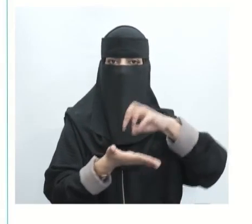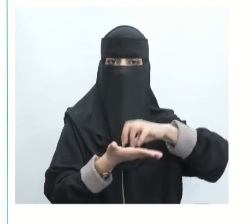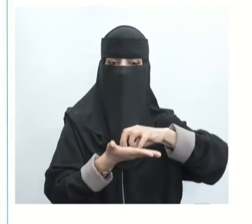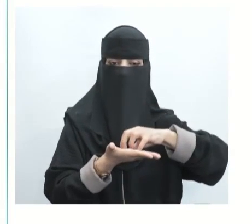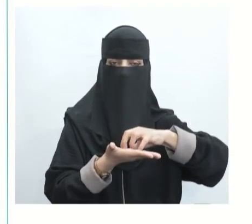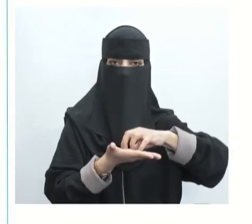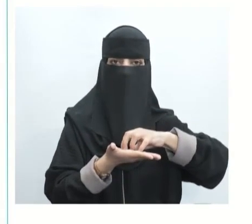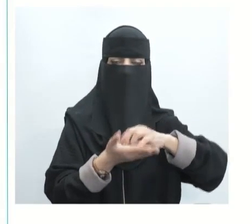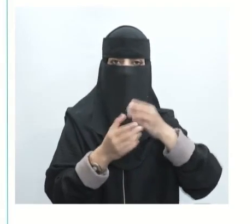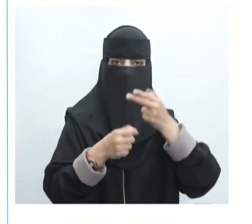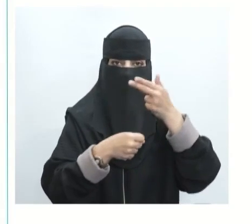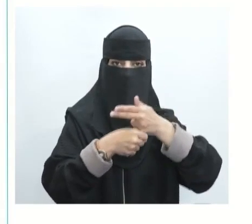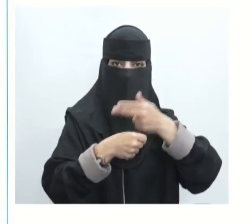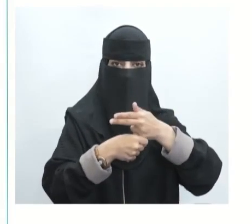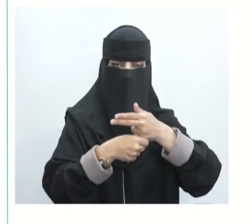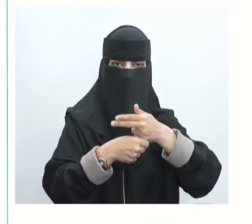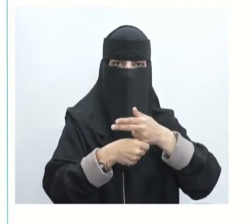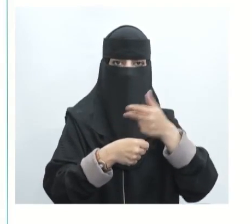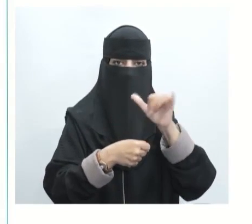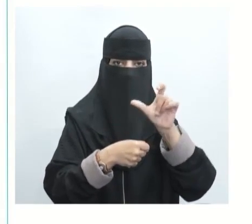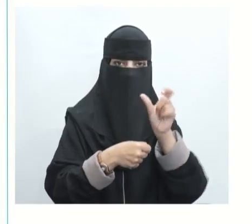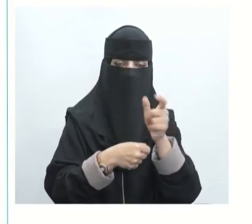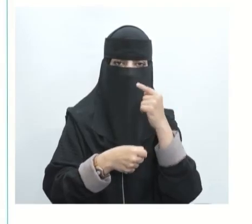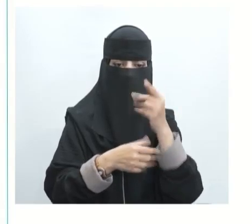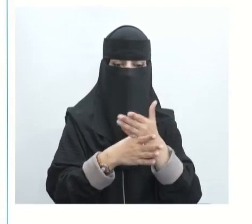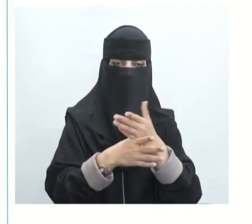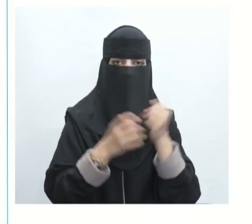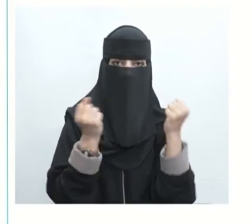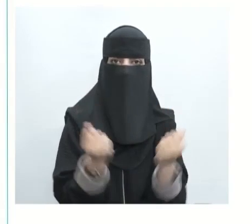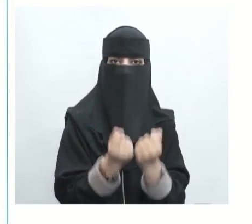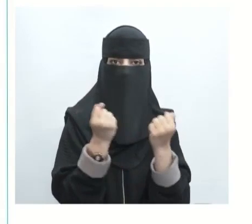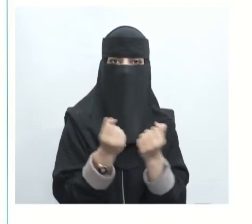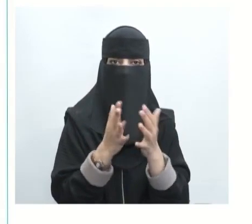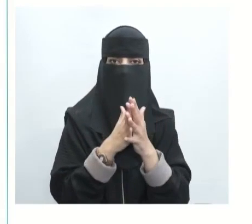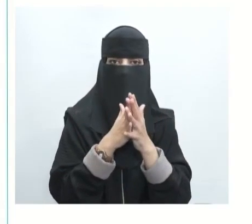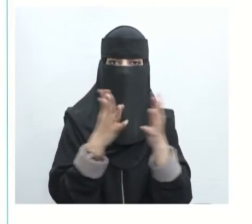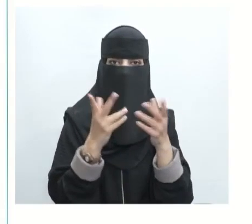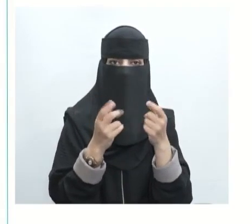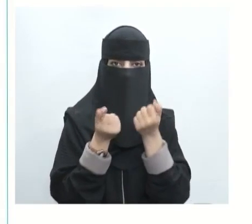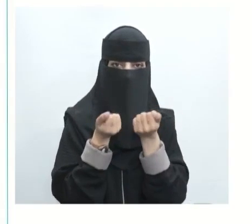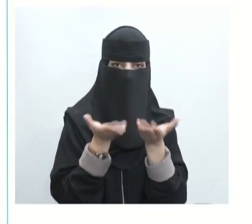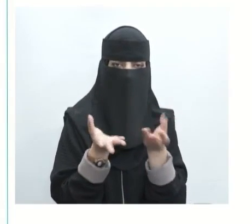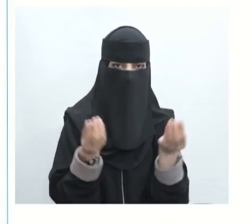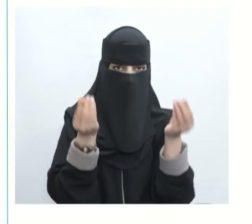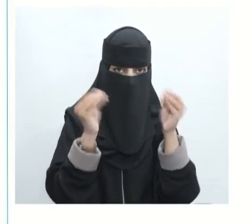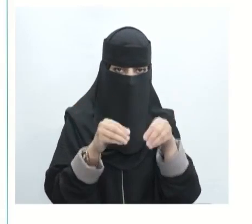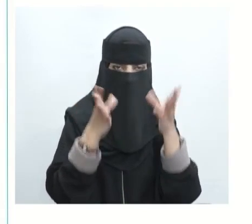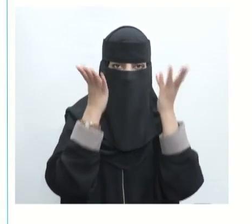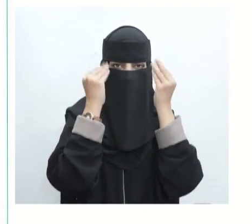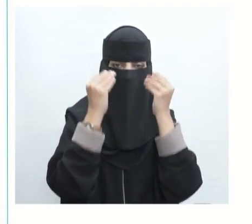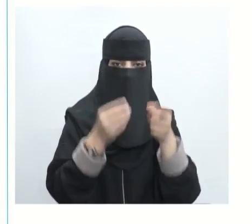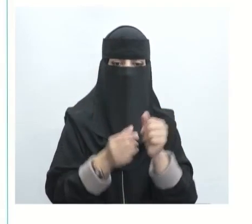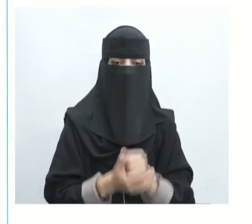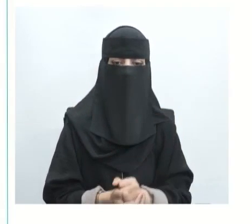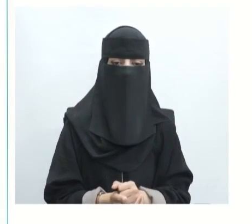عين، يوجد به العديد من التطبيقات والتدريبات والإثراء الجميل الرائع.